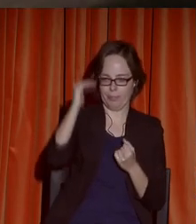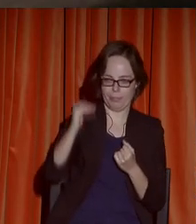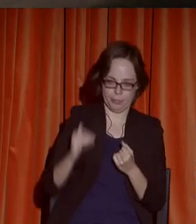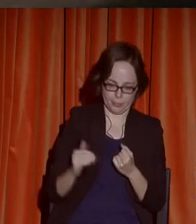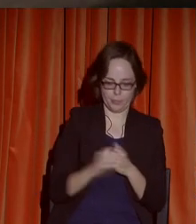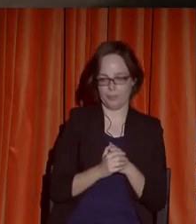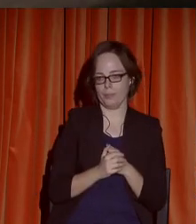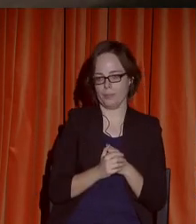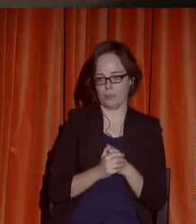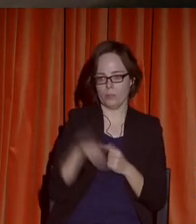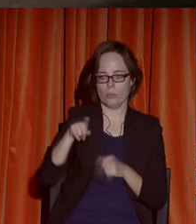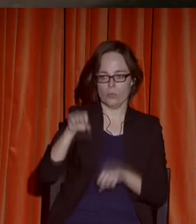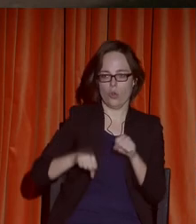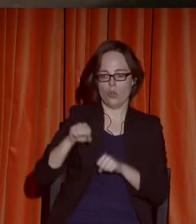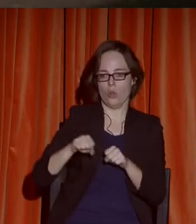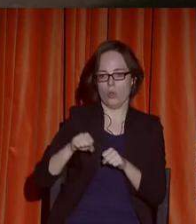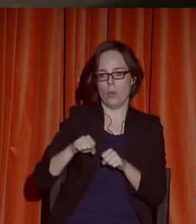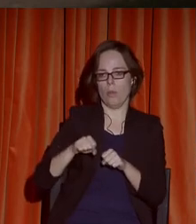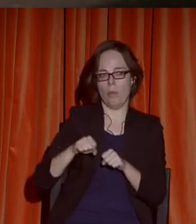inicjatyw, które są na poziomie Trybunału